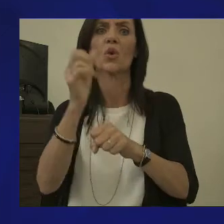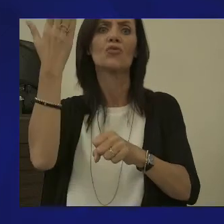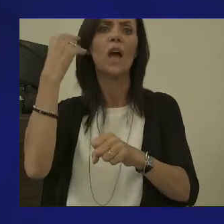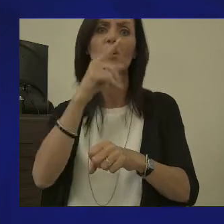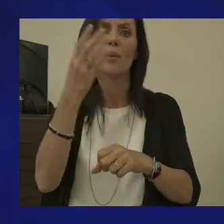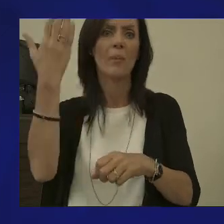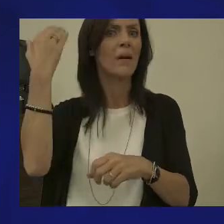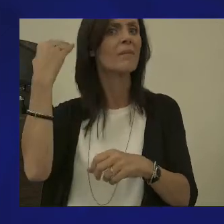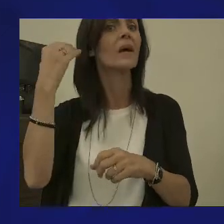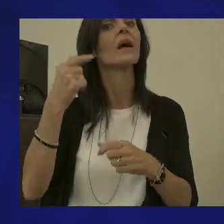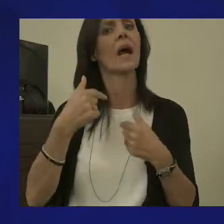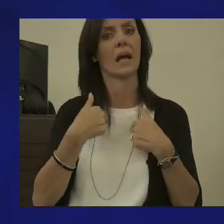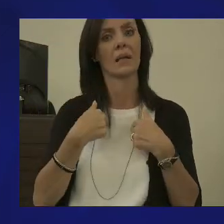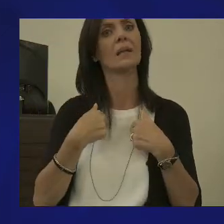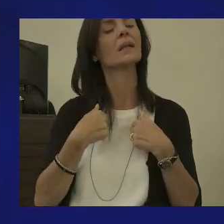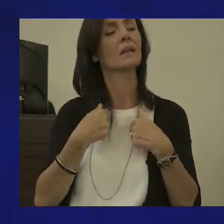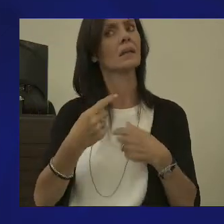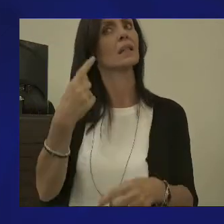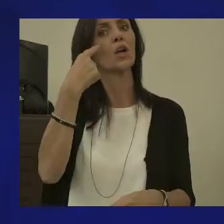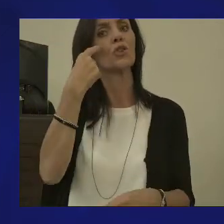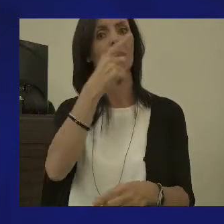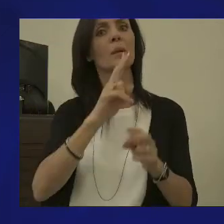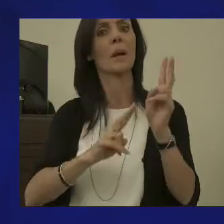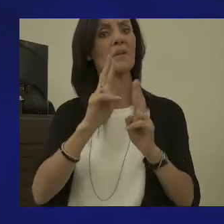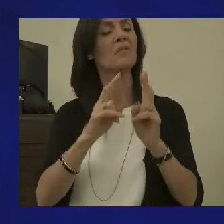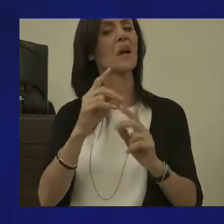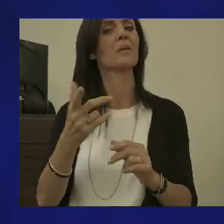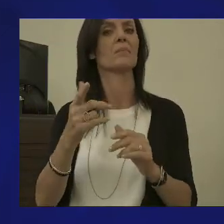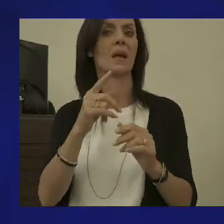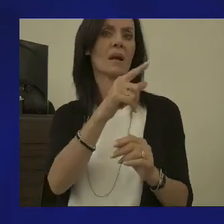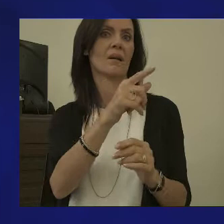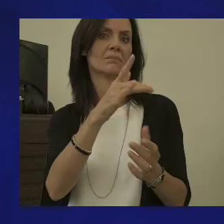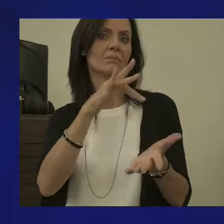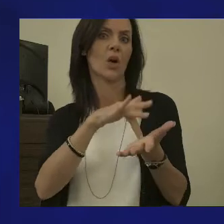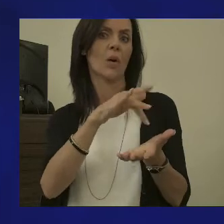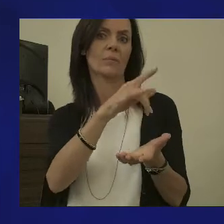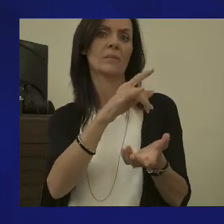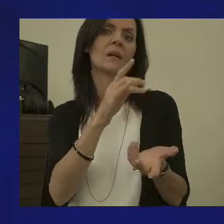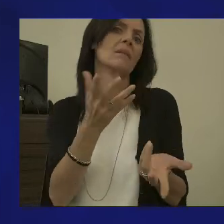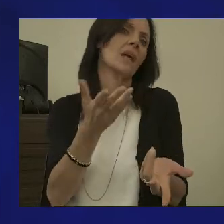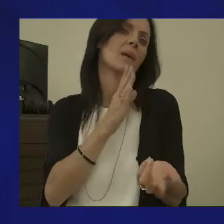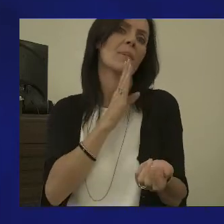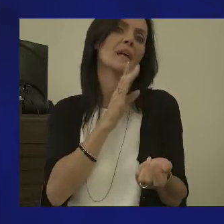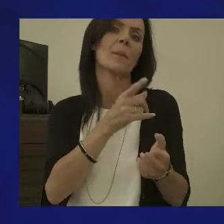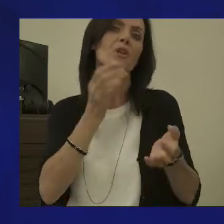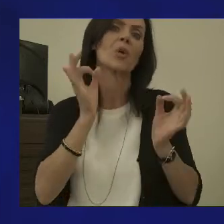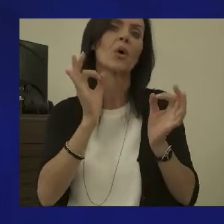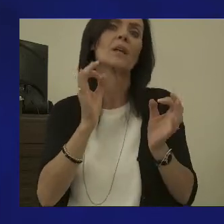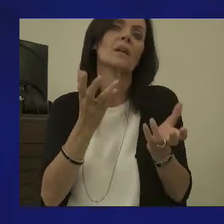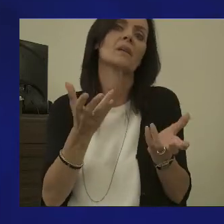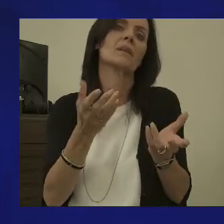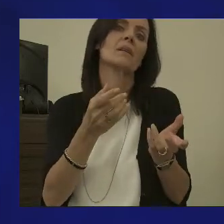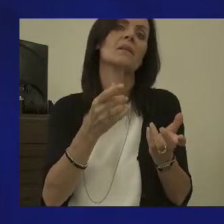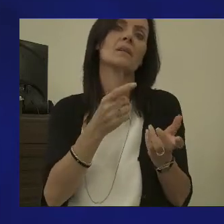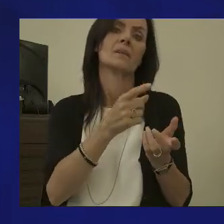בעבר ספציפיות. אני באופן אישי התרשמתי מבעיות חזות, נקרא לזה, אבל אין איזושהי בעיה מיוחדת שאני יודע לה,